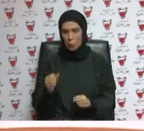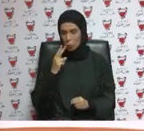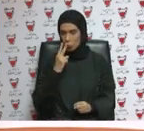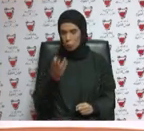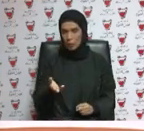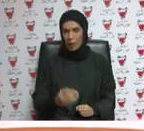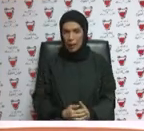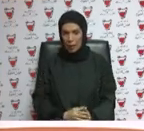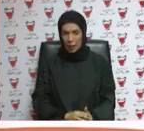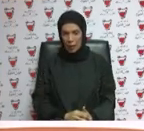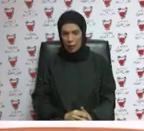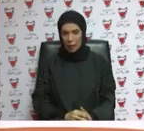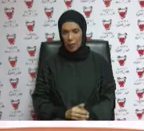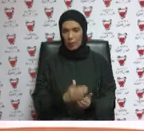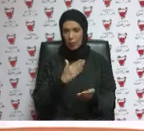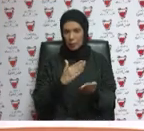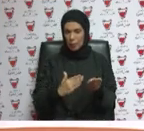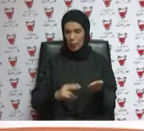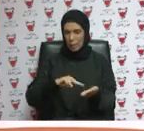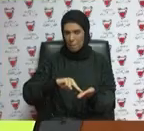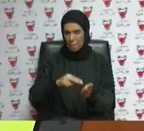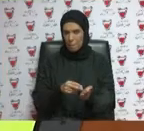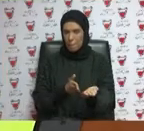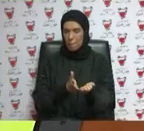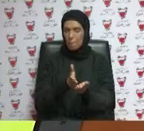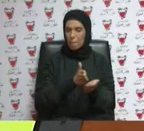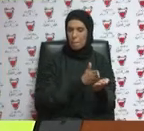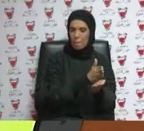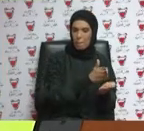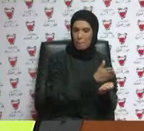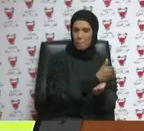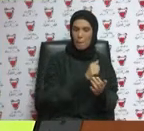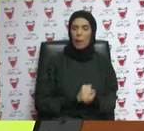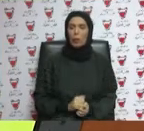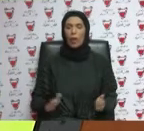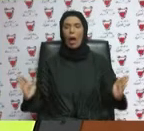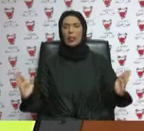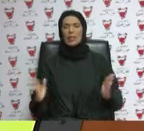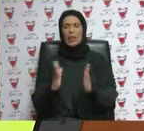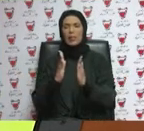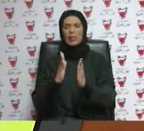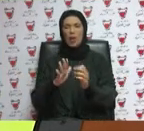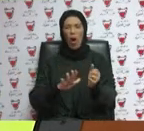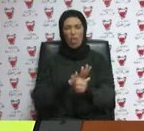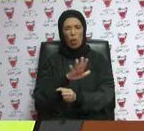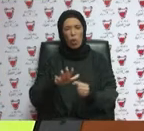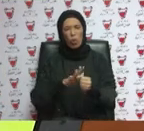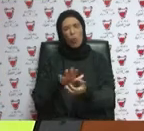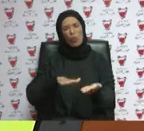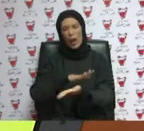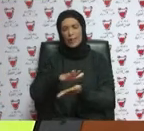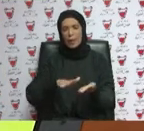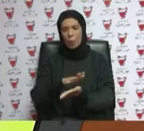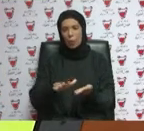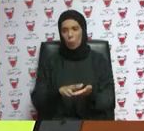اليوم هو جزء من الإجراءات المتخذة لتصدي لهذه الأزمة، وليس يعني